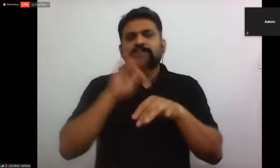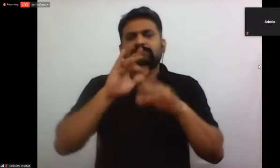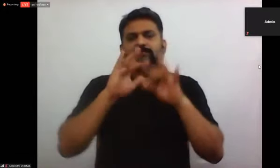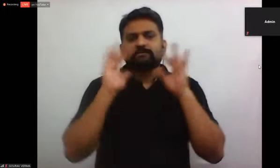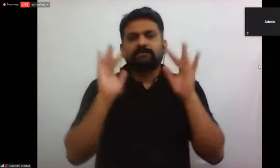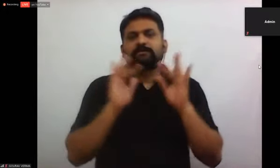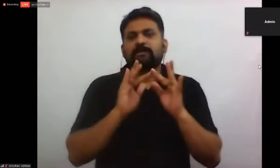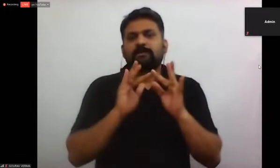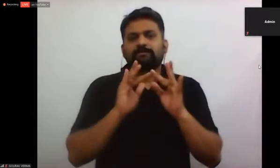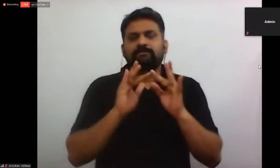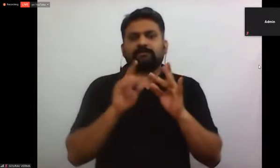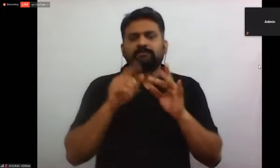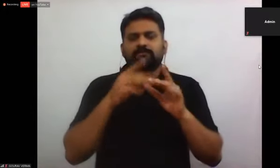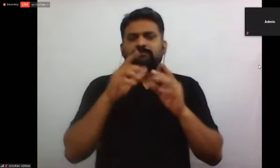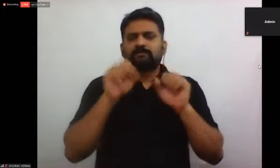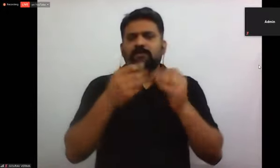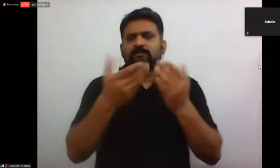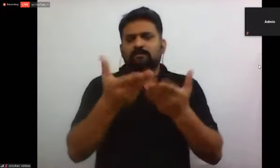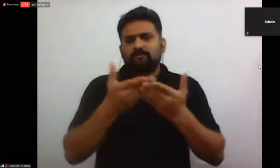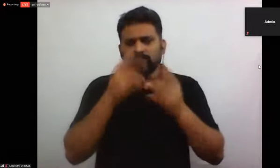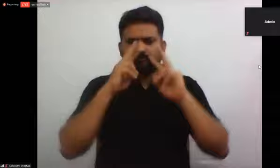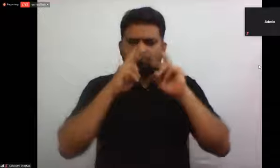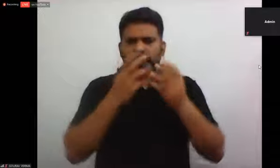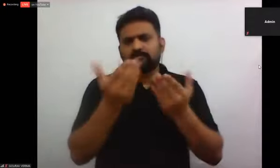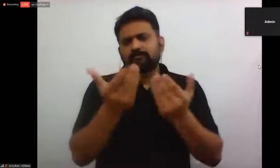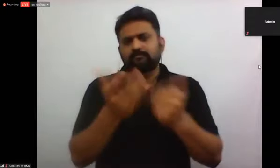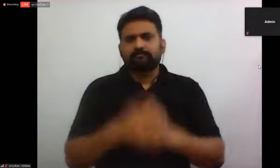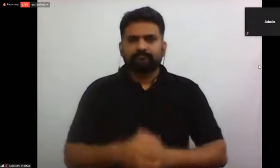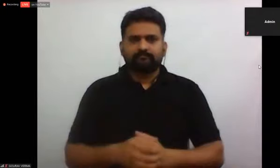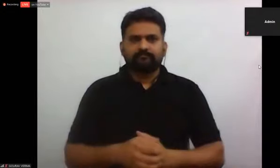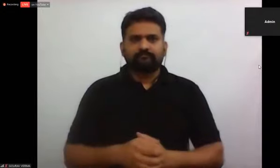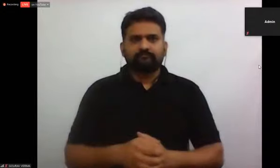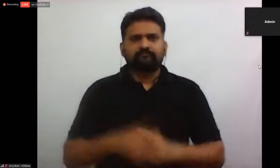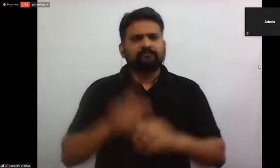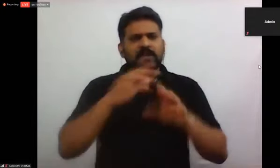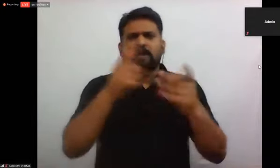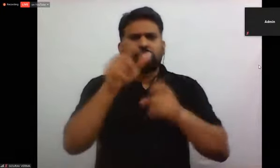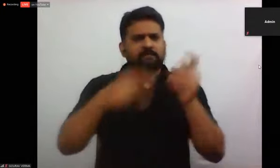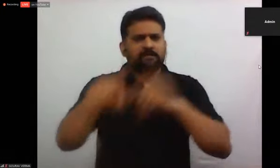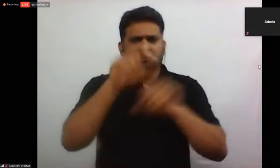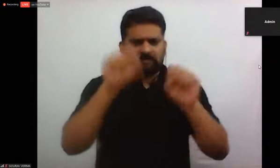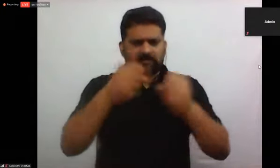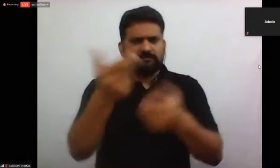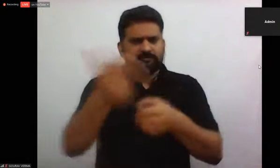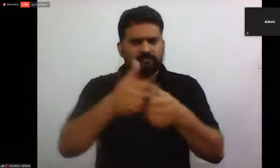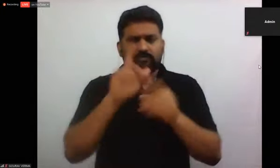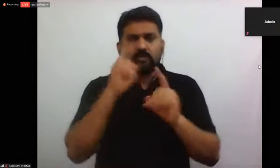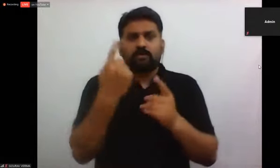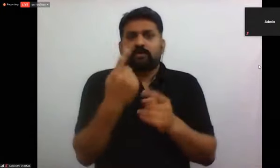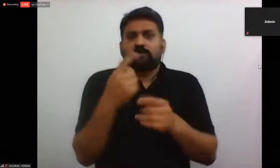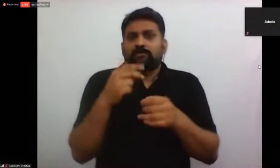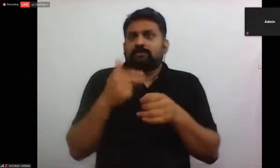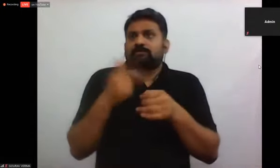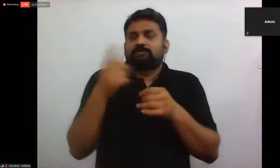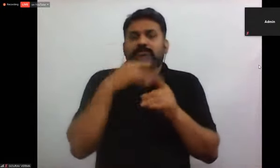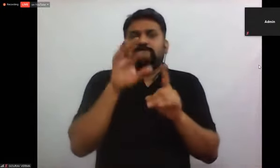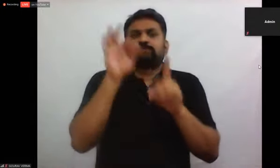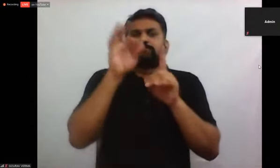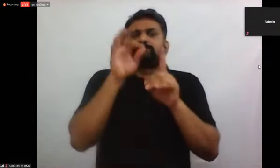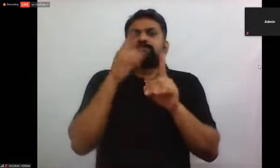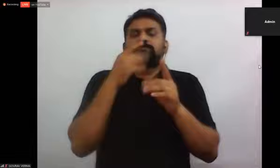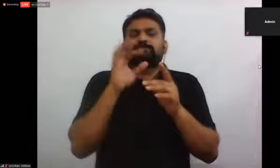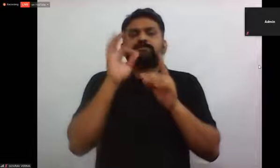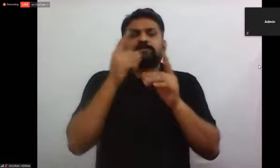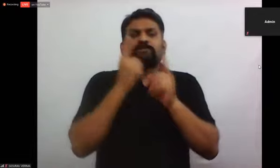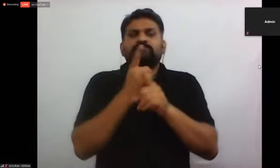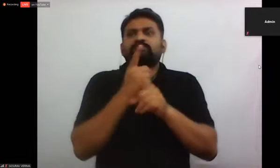जाके कोर्स के बारे में। कोई भी ज्वाइन कर सकता है कोर्स। स्पेशल एजुकेटर सचिन ने इसलिए कहा क्योंकि